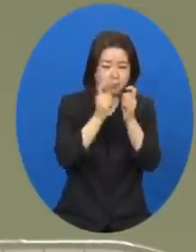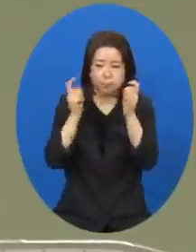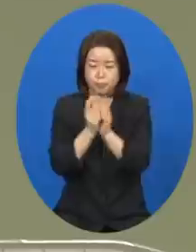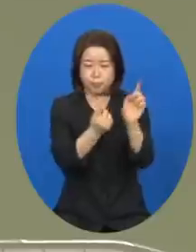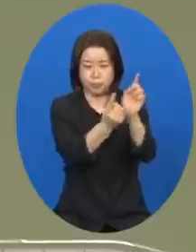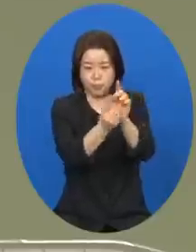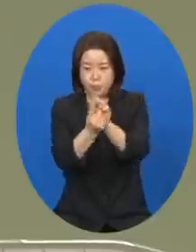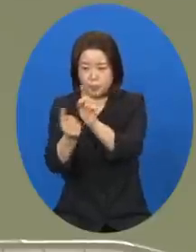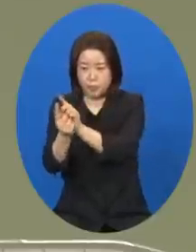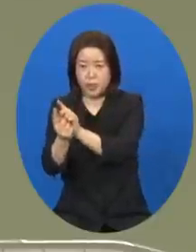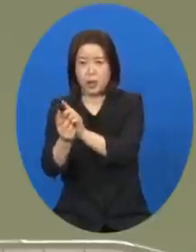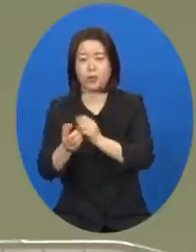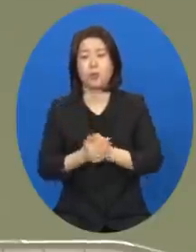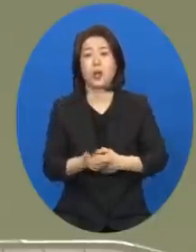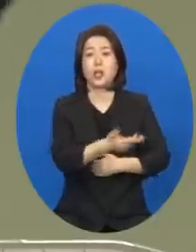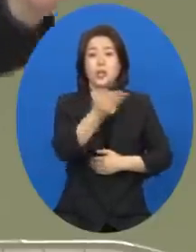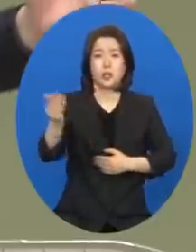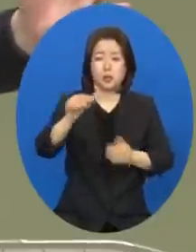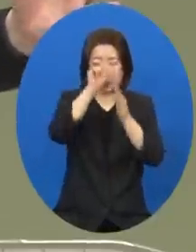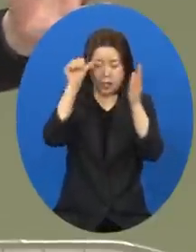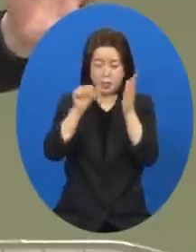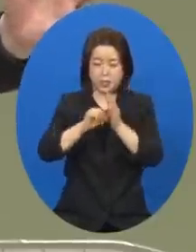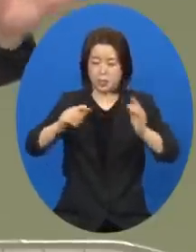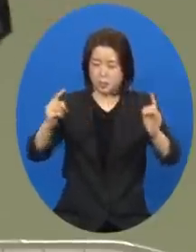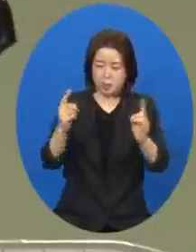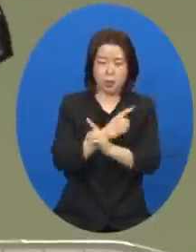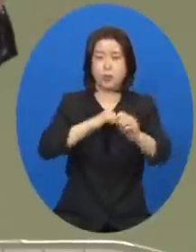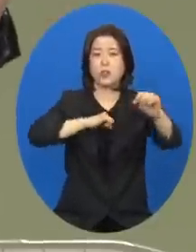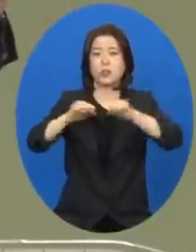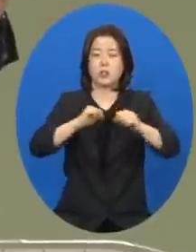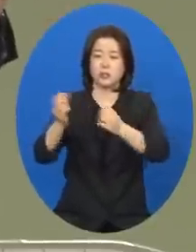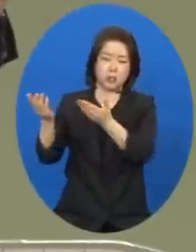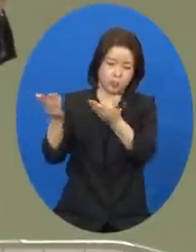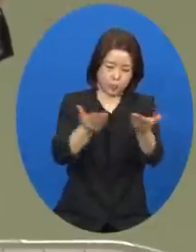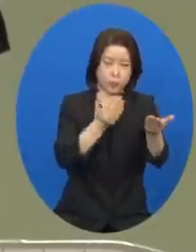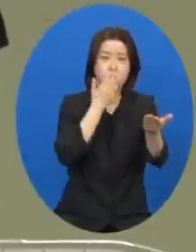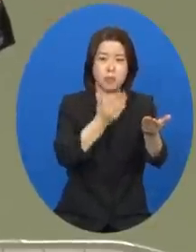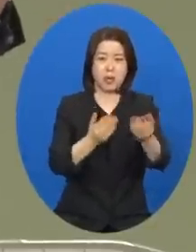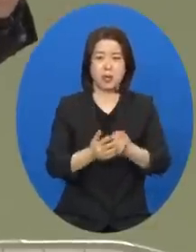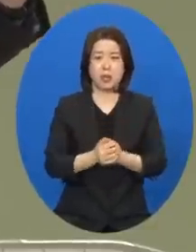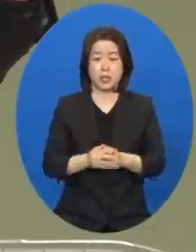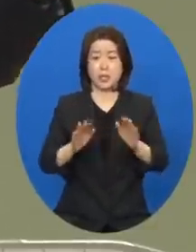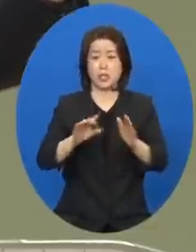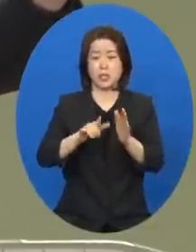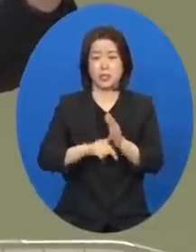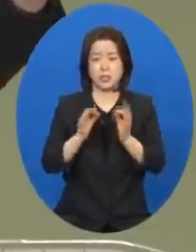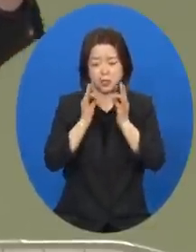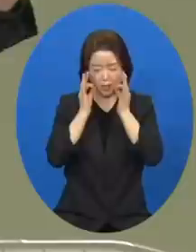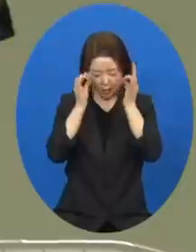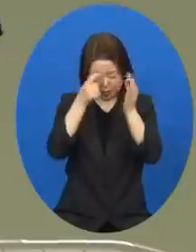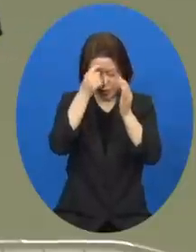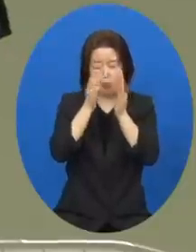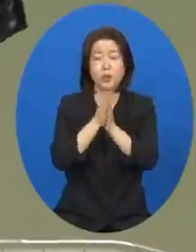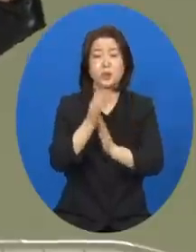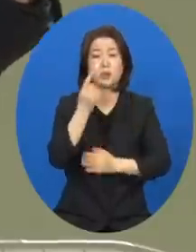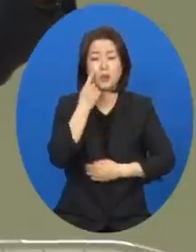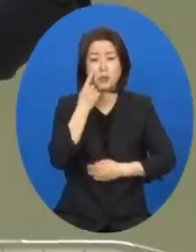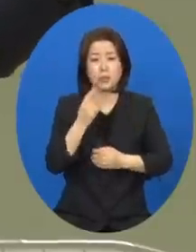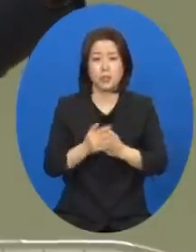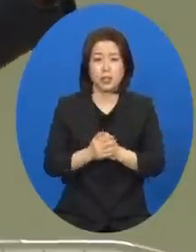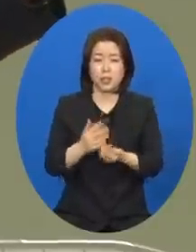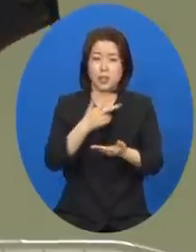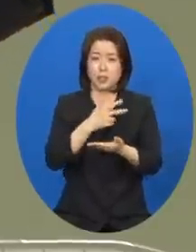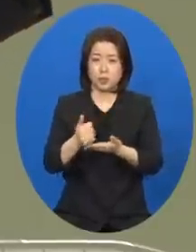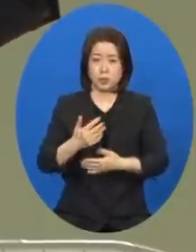주시고 그리고 여러분의 인생을 바꾸는 역사를 주실 것입니다. 이 시간 우리 간절히 기도합시다. 주님,